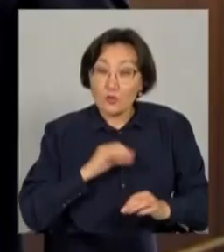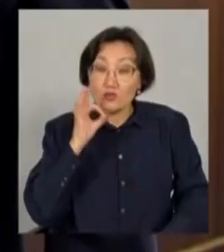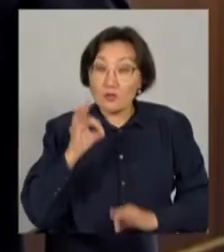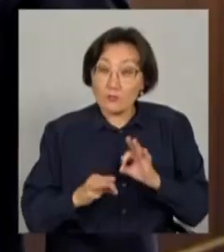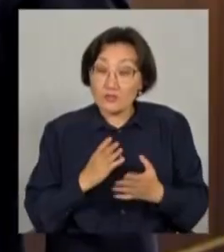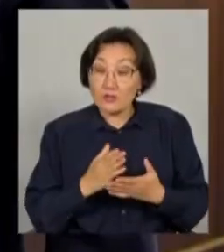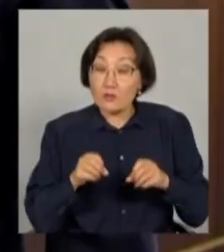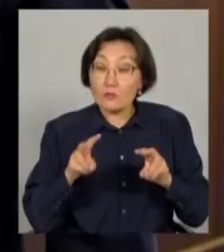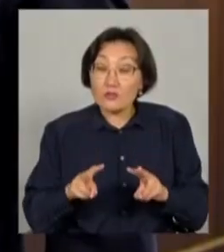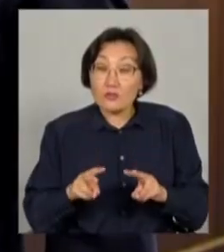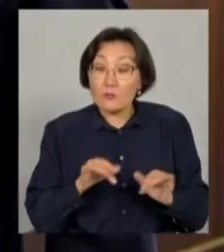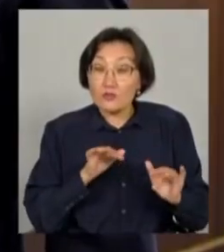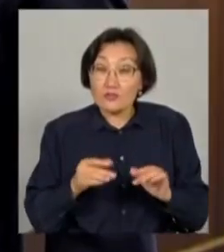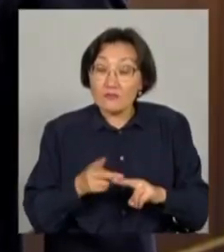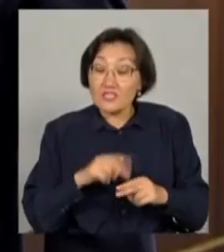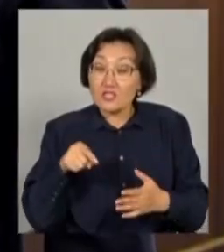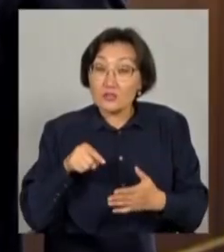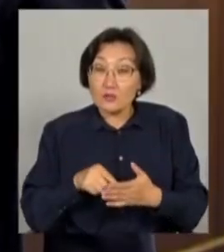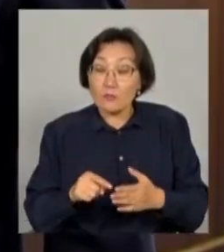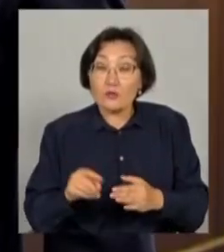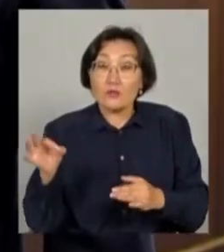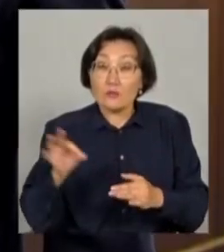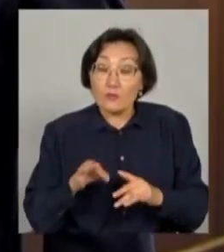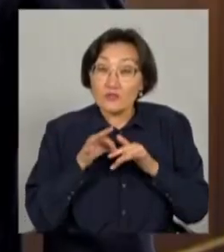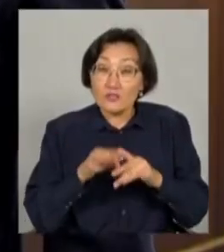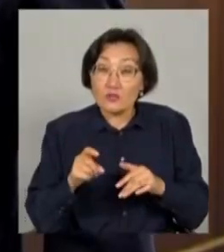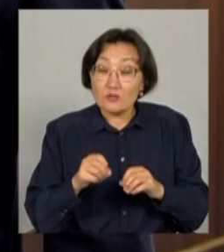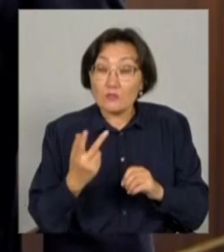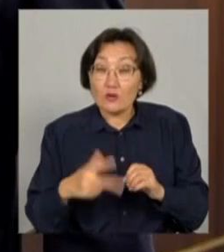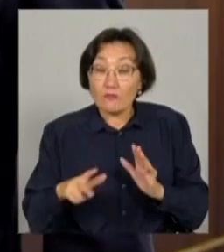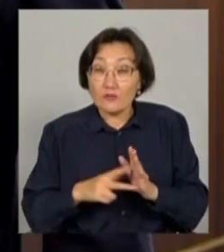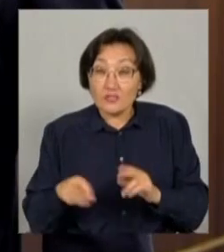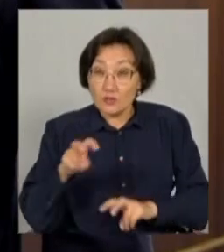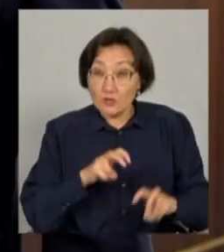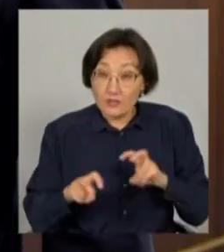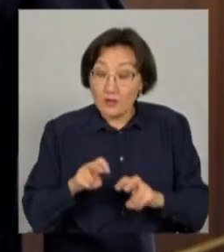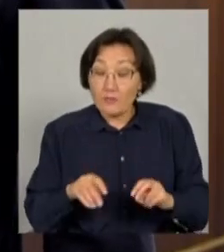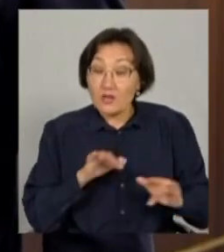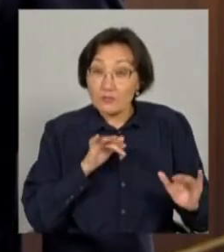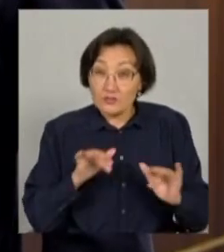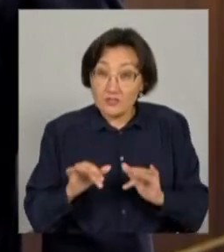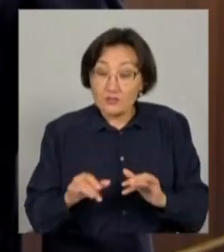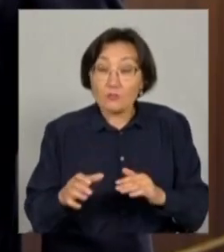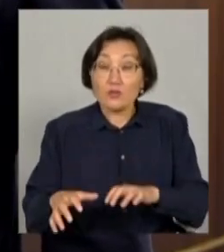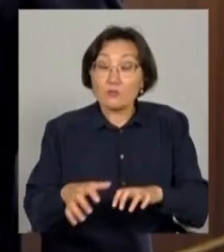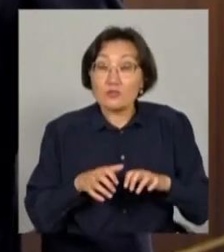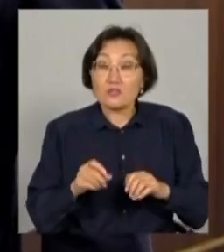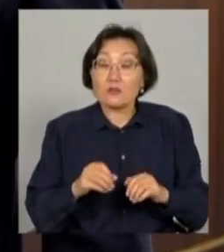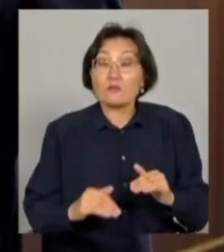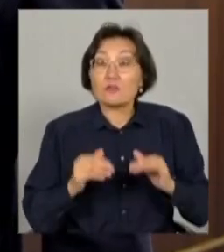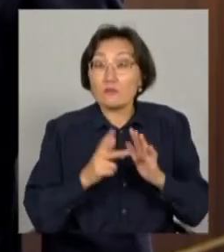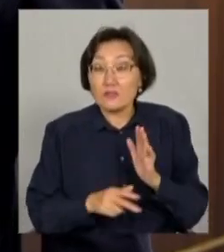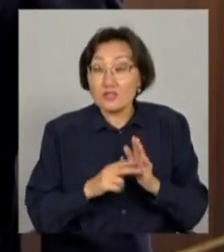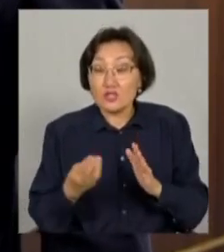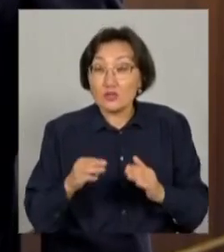В ходе спецоперации в названных городах одновременно проведено 138 обысковых мероприятий, изъято свыше 80